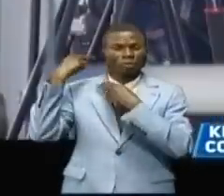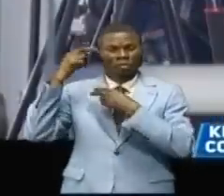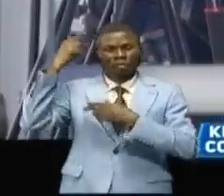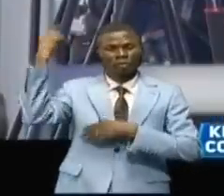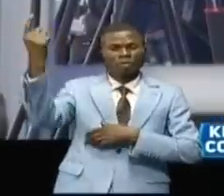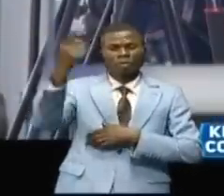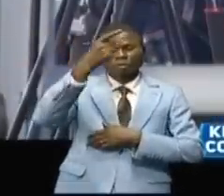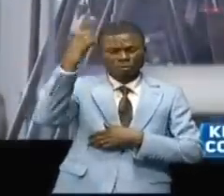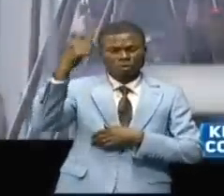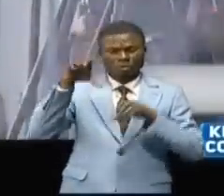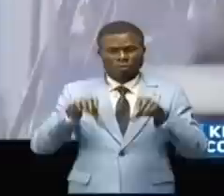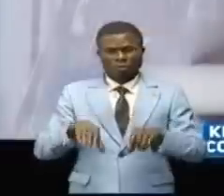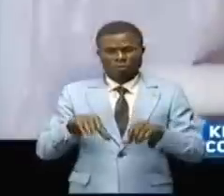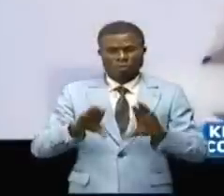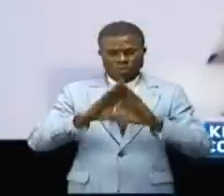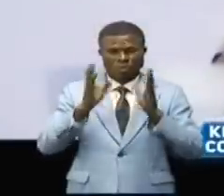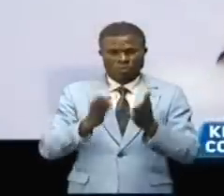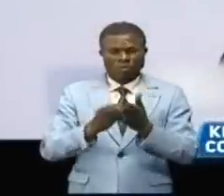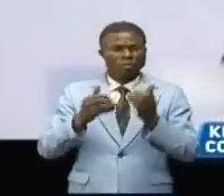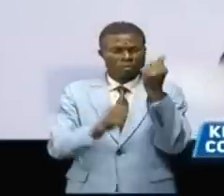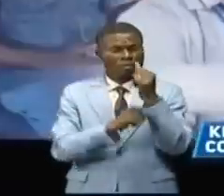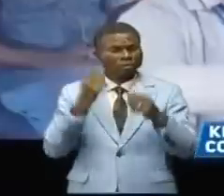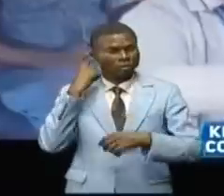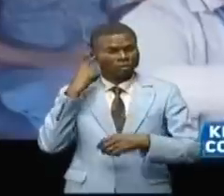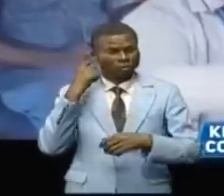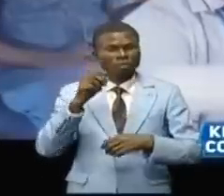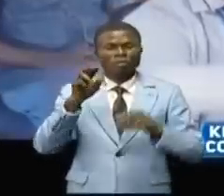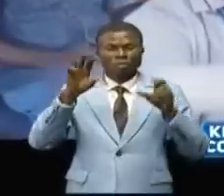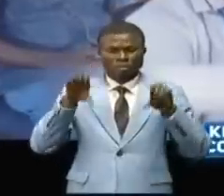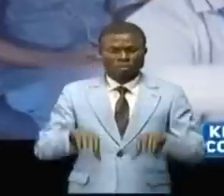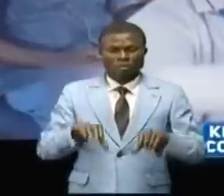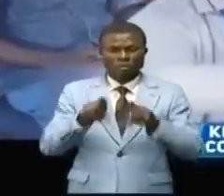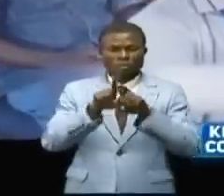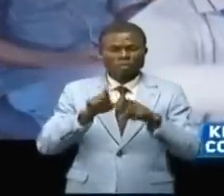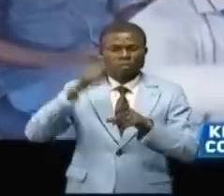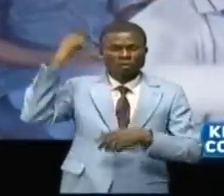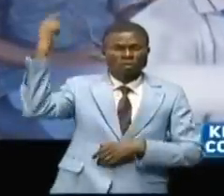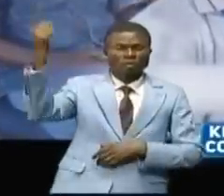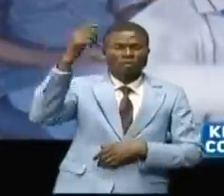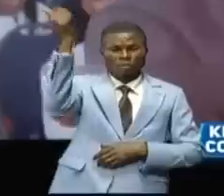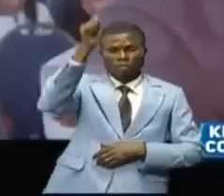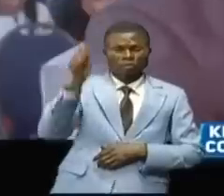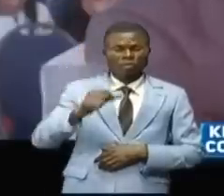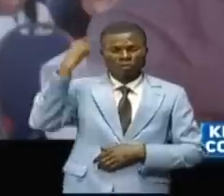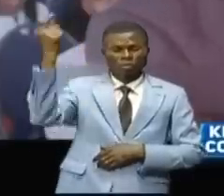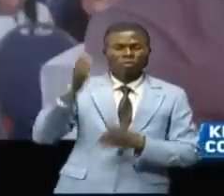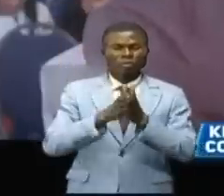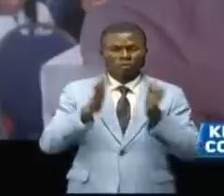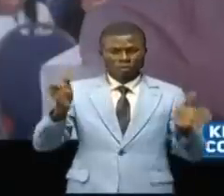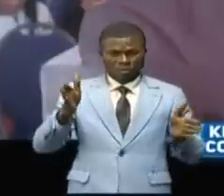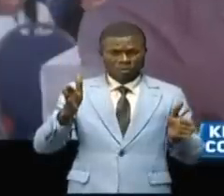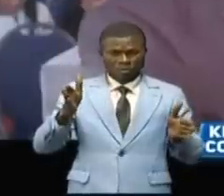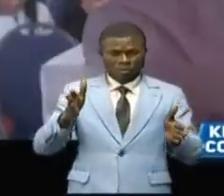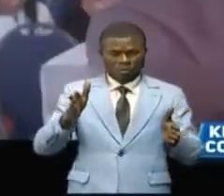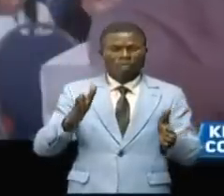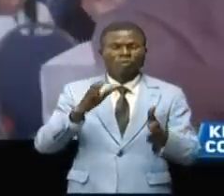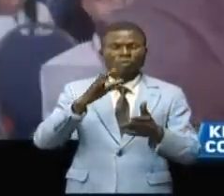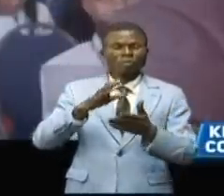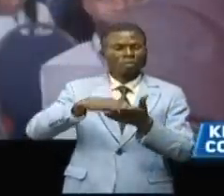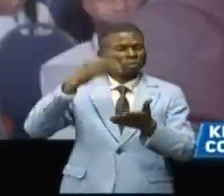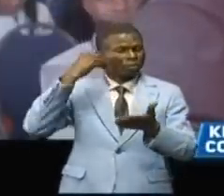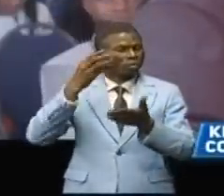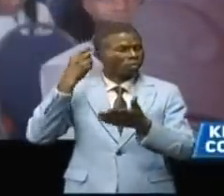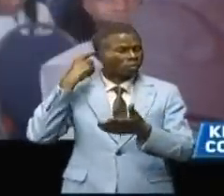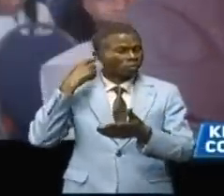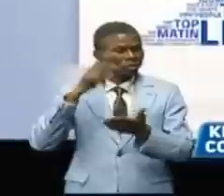monde communicationnel auprès de tous ses auditeurs, tant de la République démocratique du Congo, de l'Afrique et du monde entier, en émettant ses programmes un peu